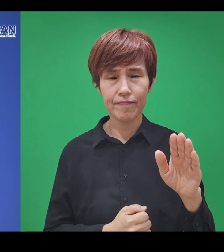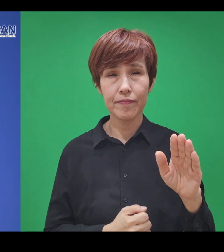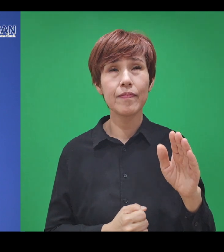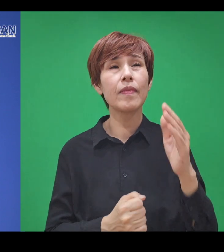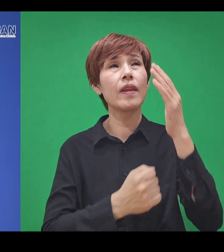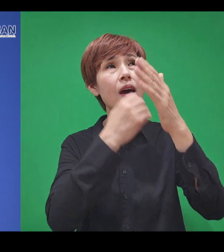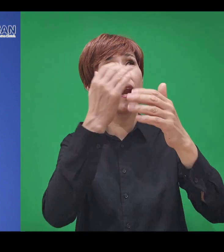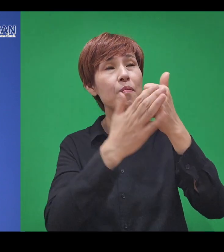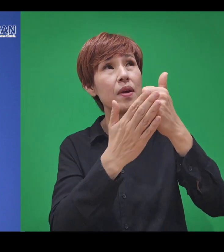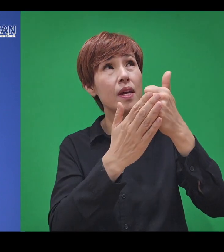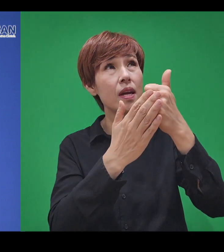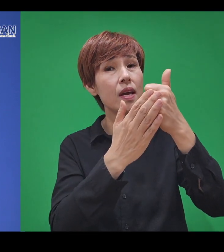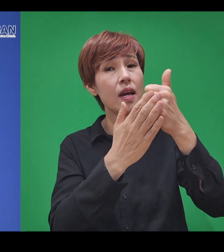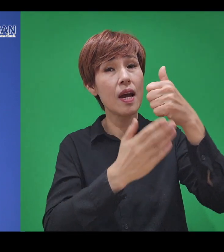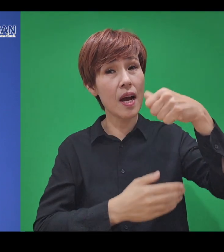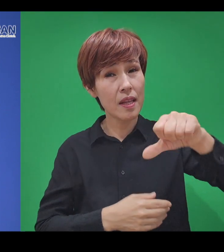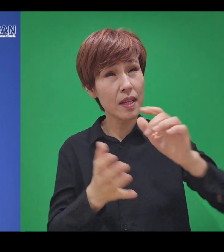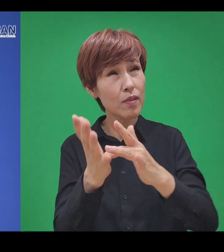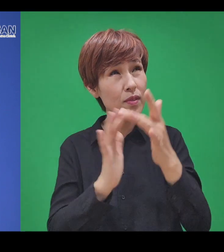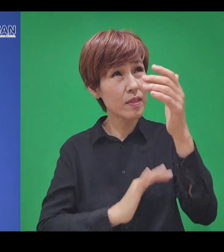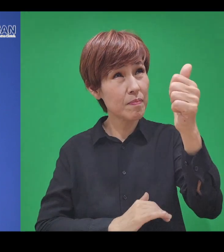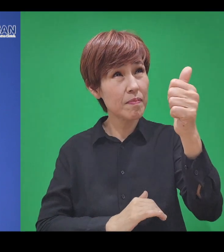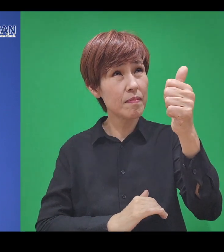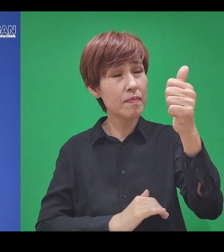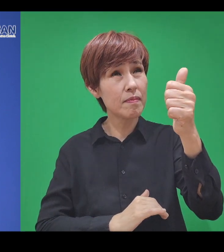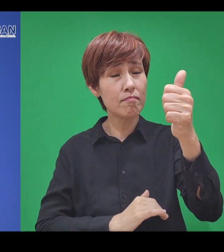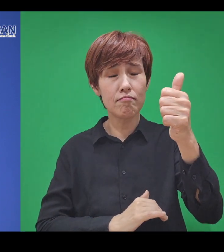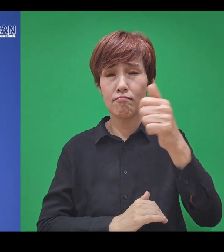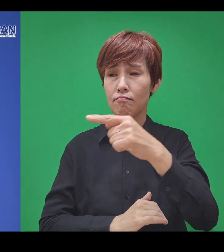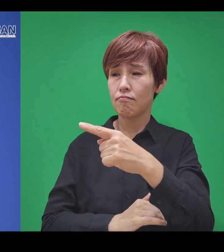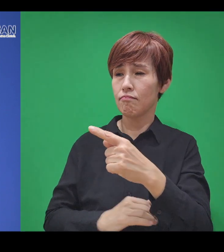위법한 판결임에도 그대로 따른 것은